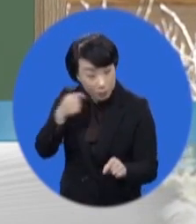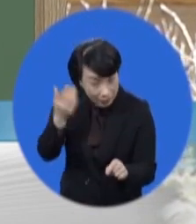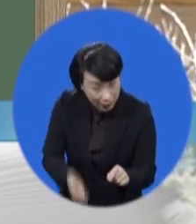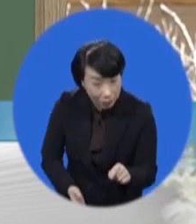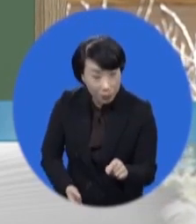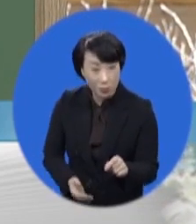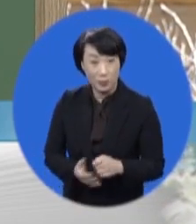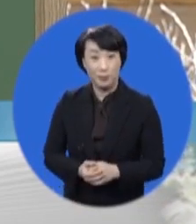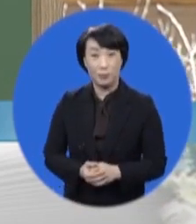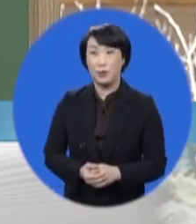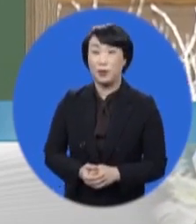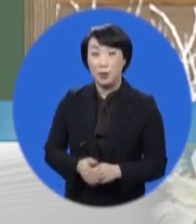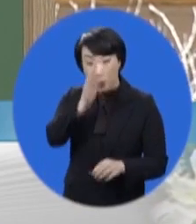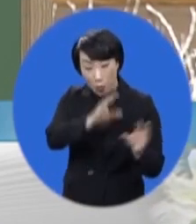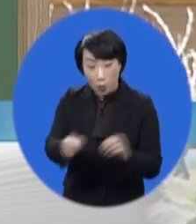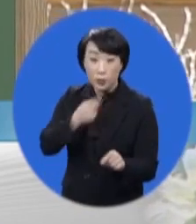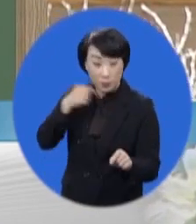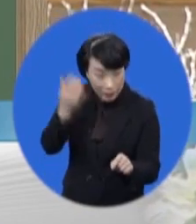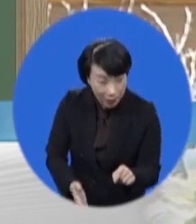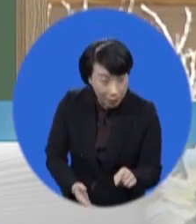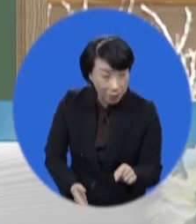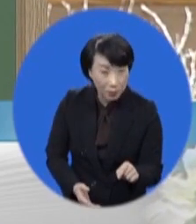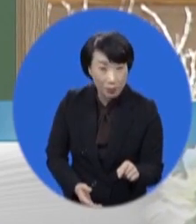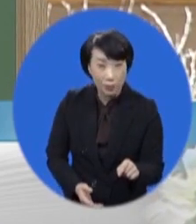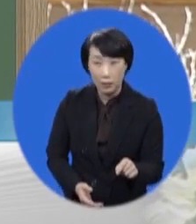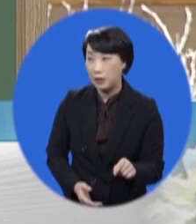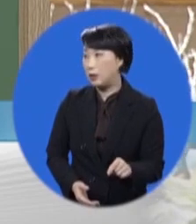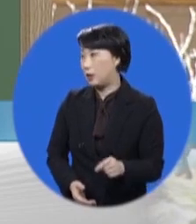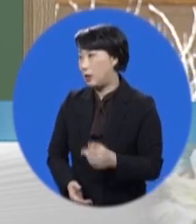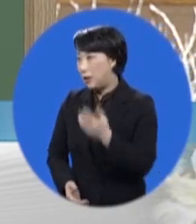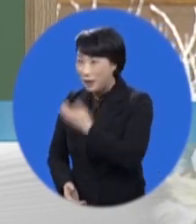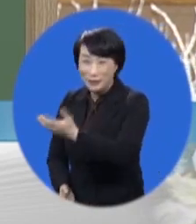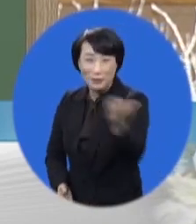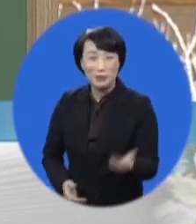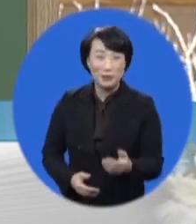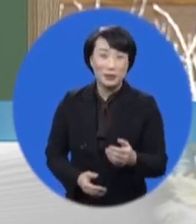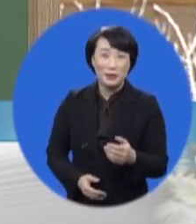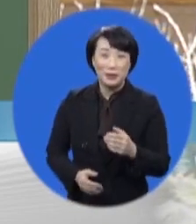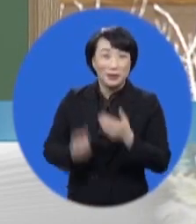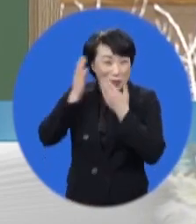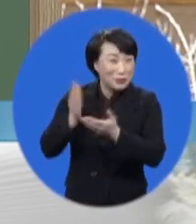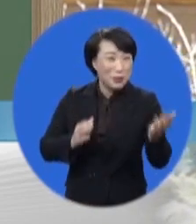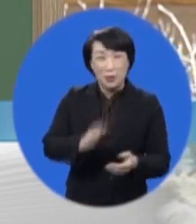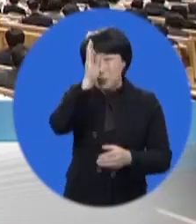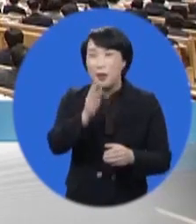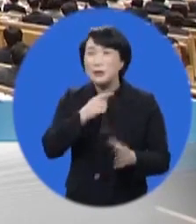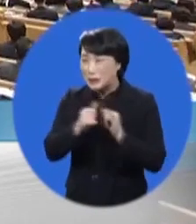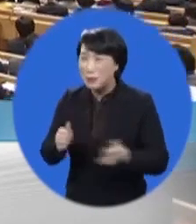하느냐, 낫고자 하느냐. 아예 병드신 분들 감기라도 아멘요.